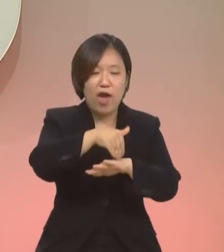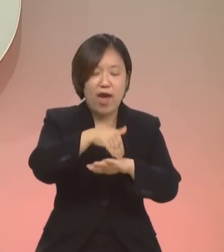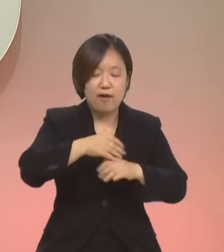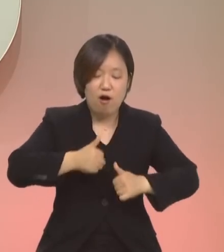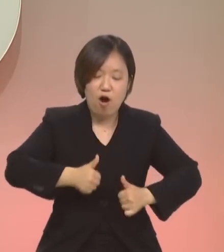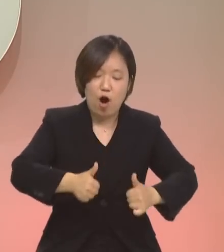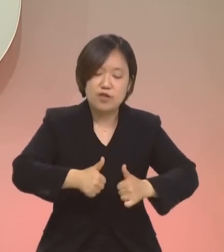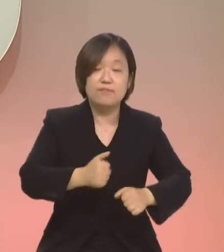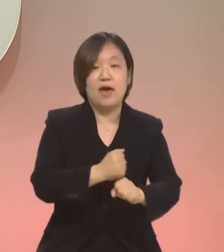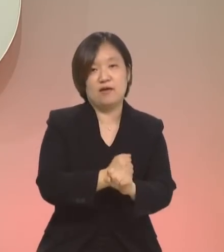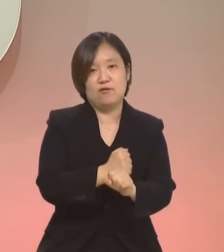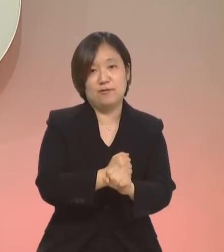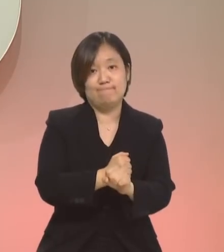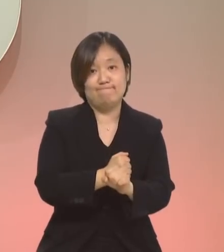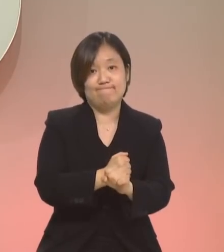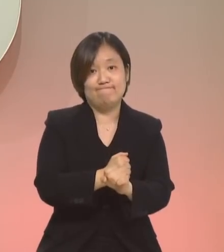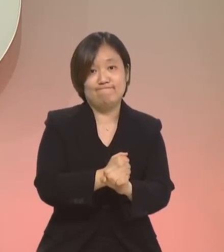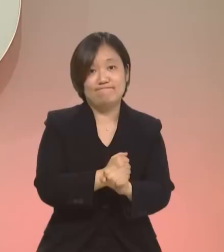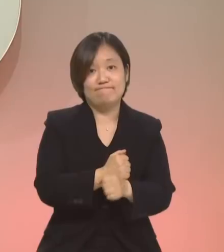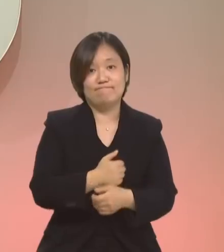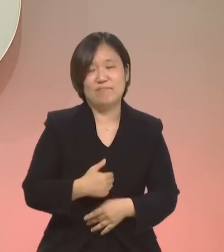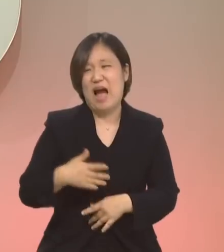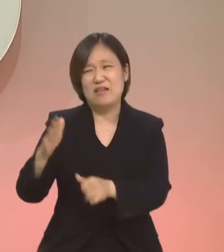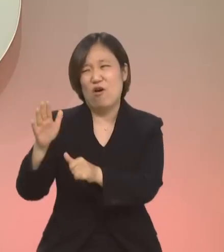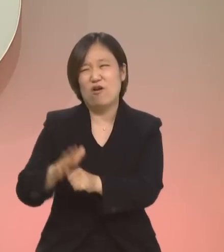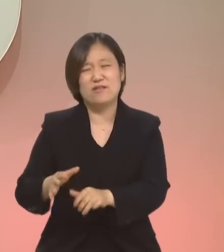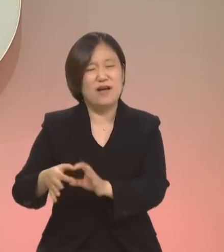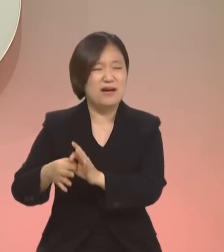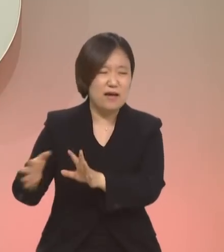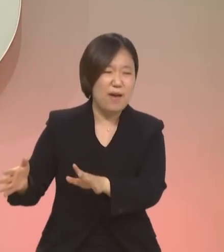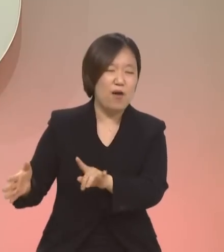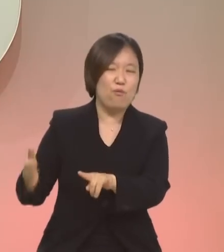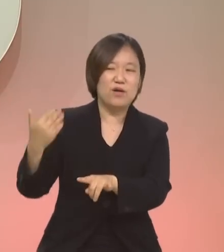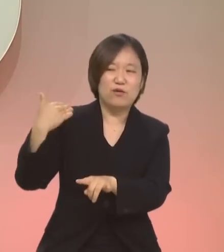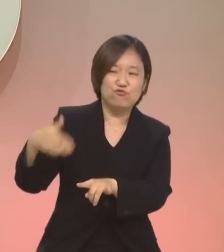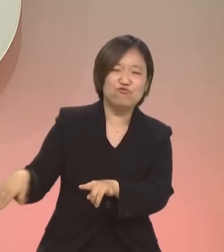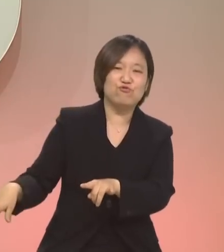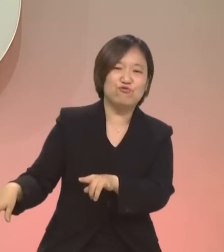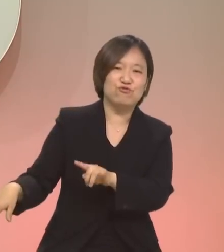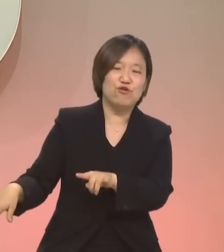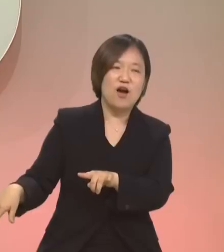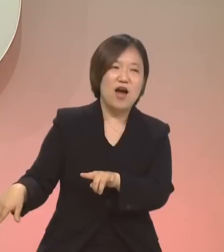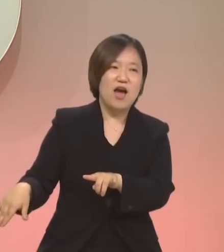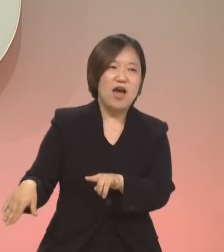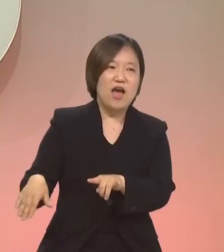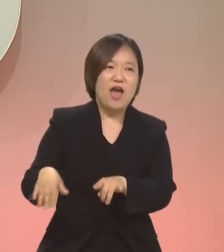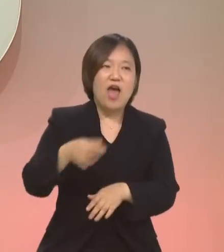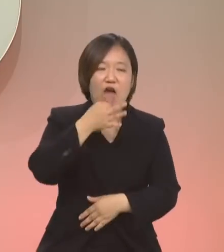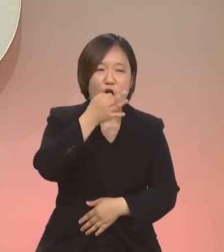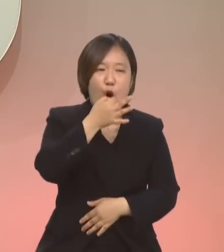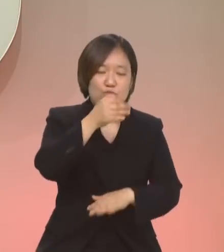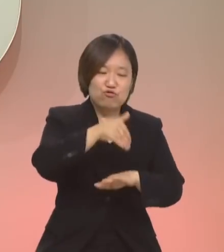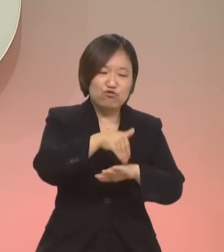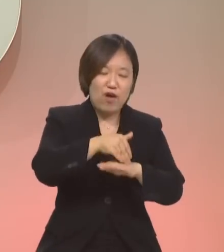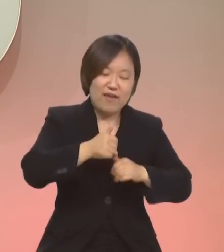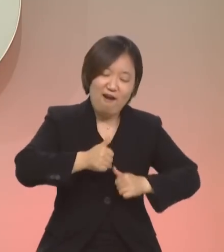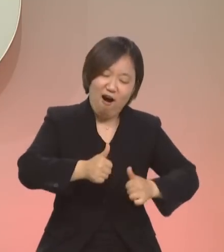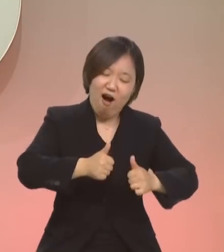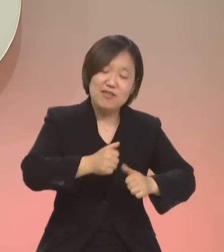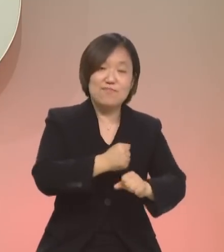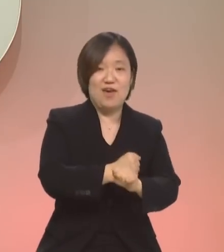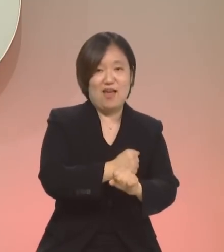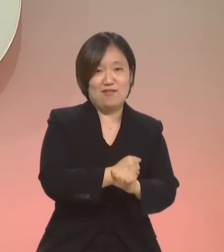염불을 계속 이제 마음을 비우고 염불을 하고 염불을 하고 열심히 이렇게 염불을 했는데 뭐 합격했다